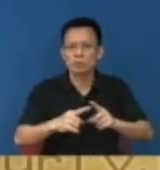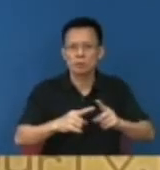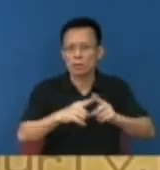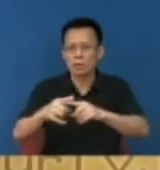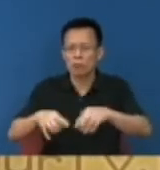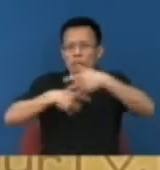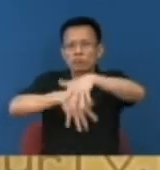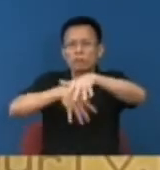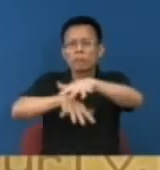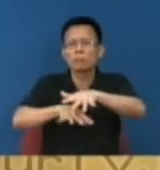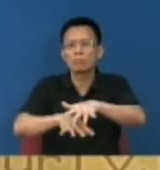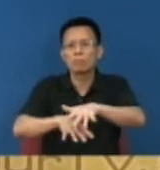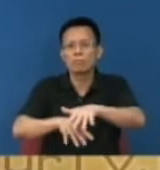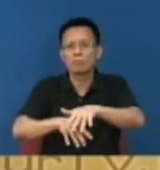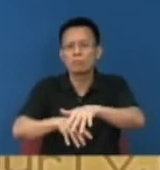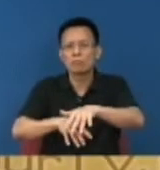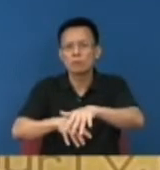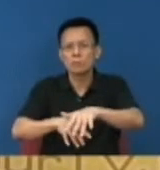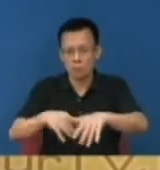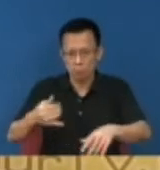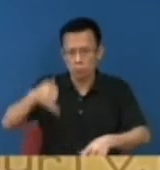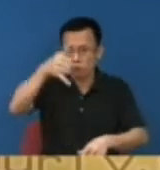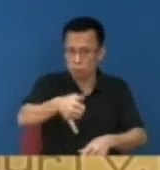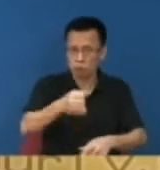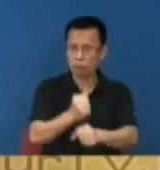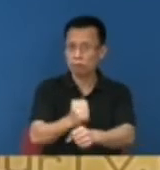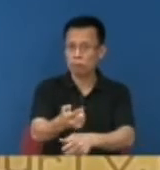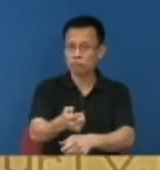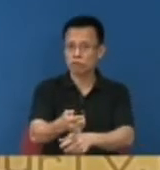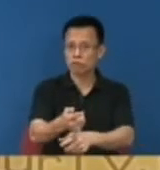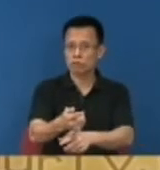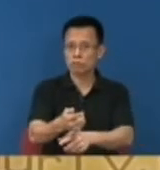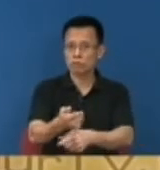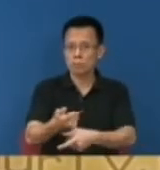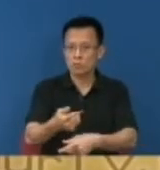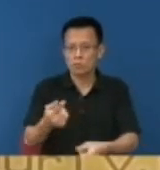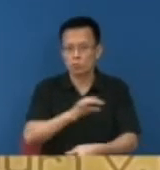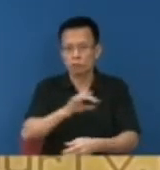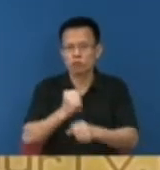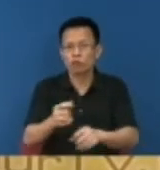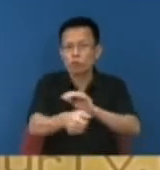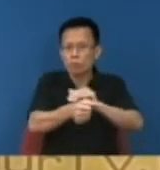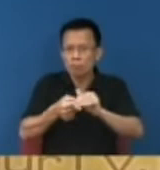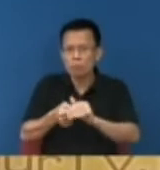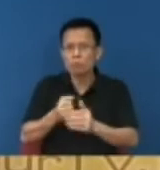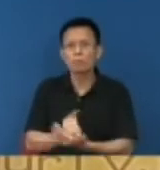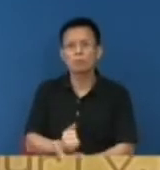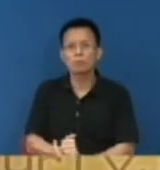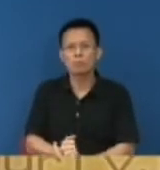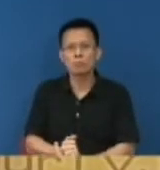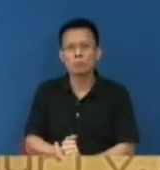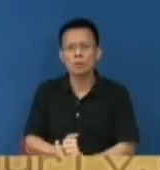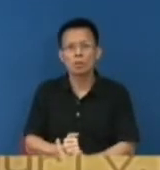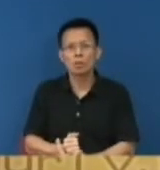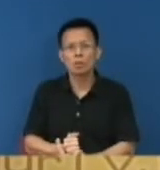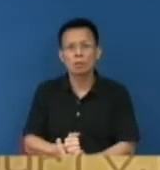啦！你做嘢啊嘛！你唔做嘢坐喺度，你自己本身係球